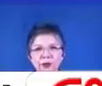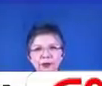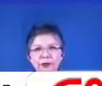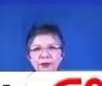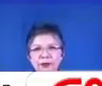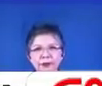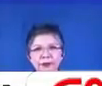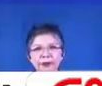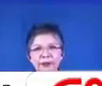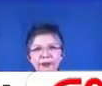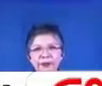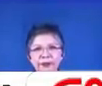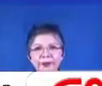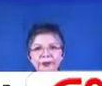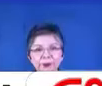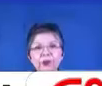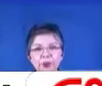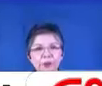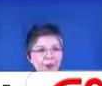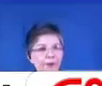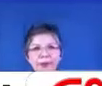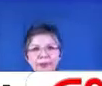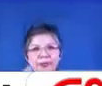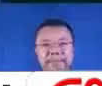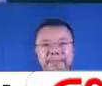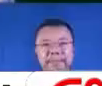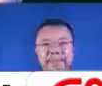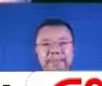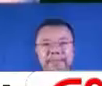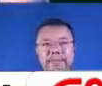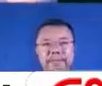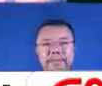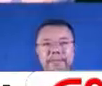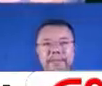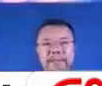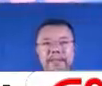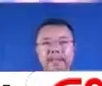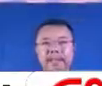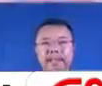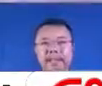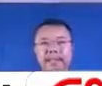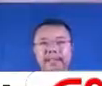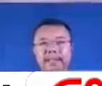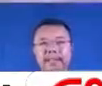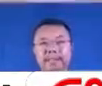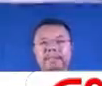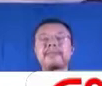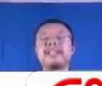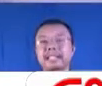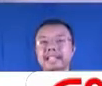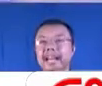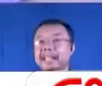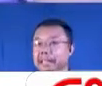pada pemilu 2019 dan Pilkada 2017. Alvito mengaku tak ada persiapan khusus selain berharap